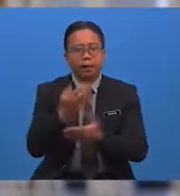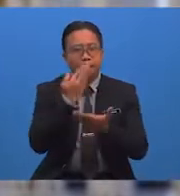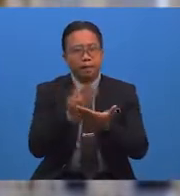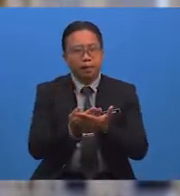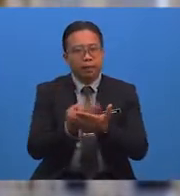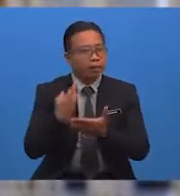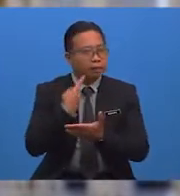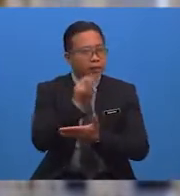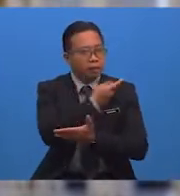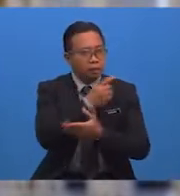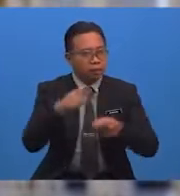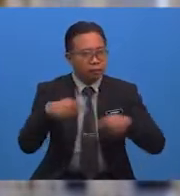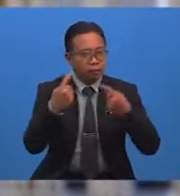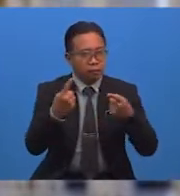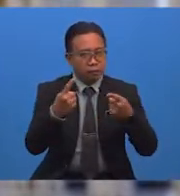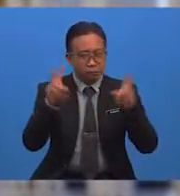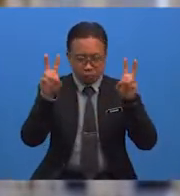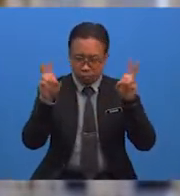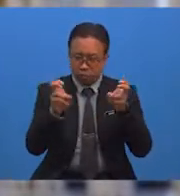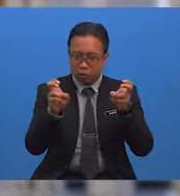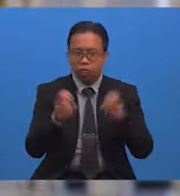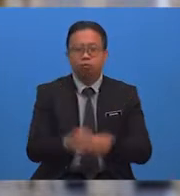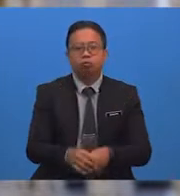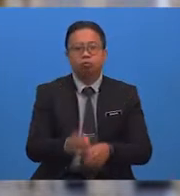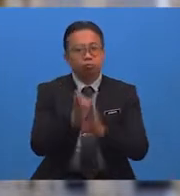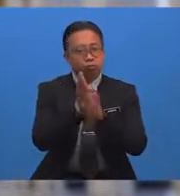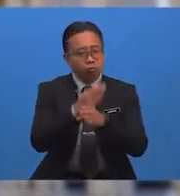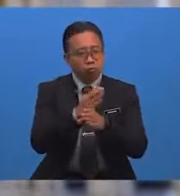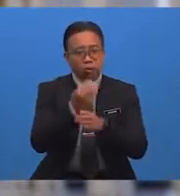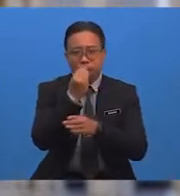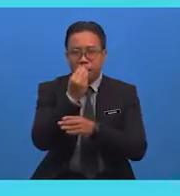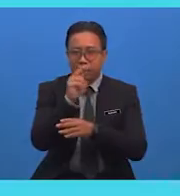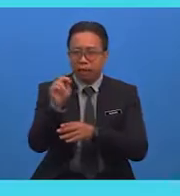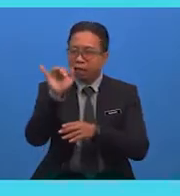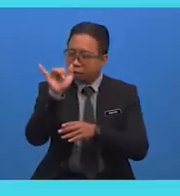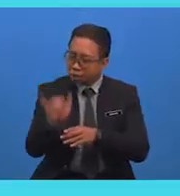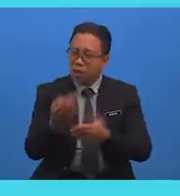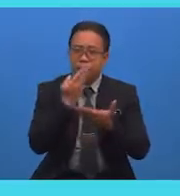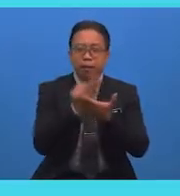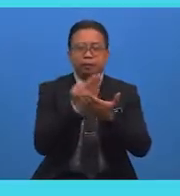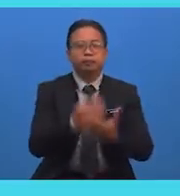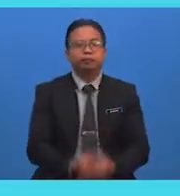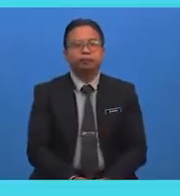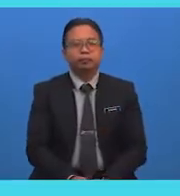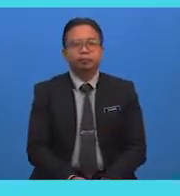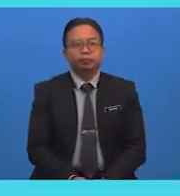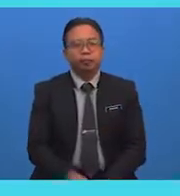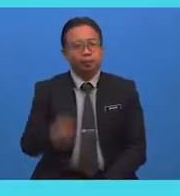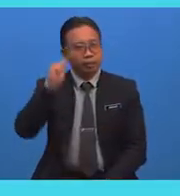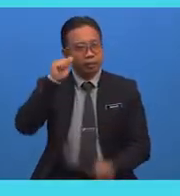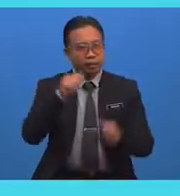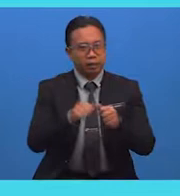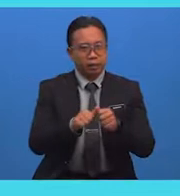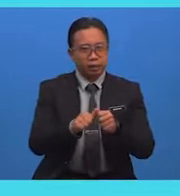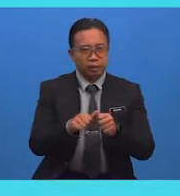kita pergi pula kepada subtopik ciri-ciri makanan yang baik ya murid-murid. Ingat,